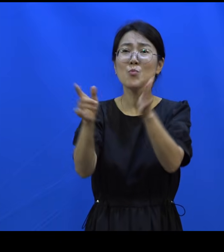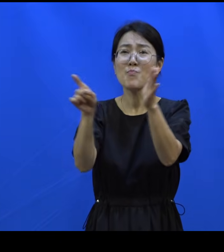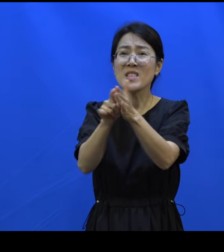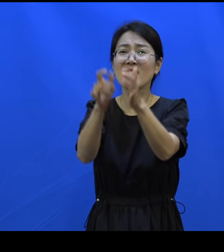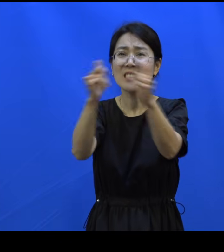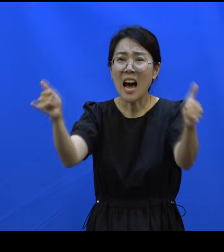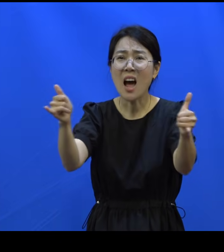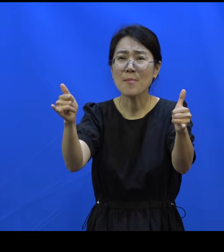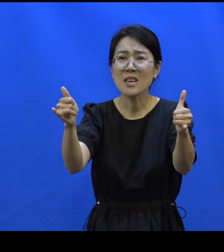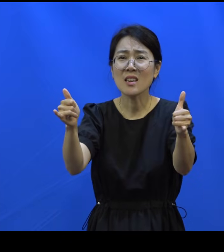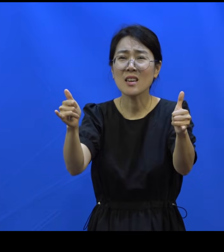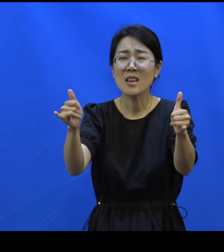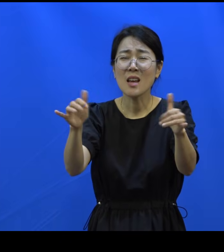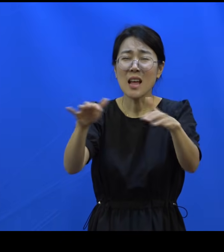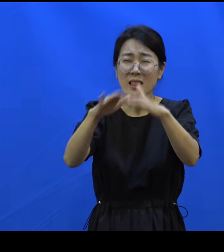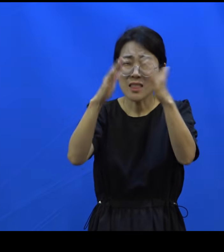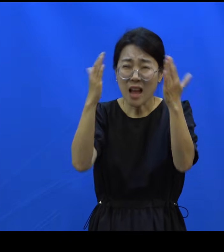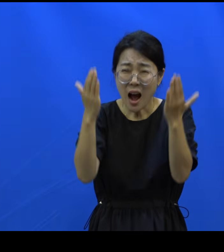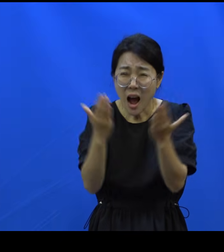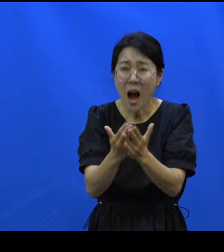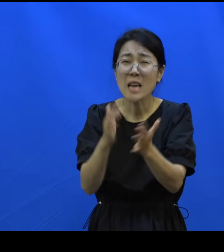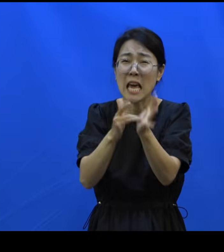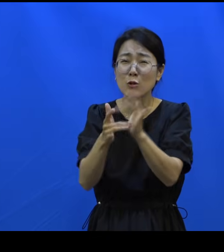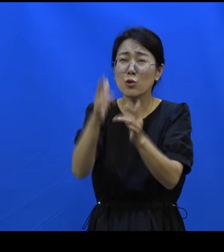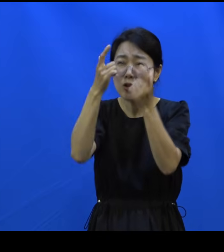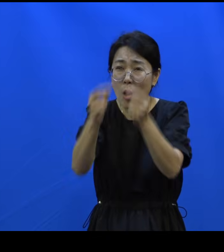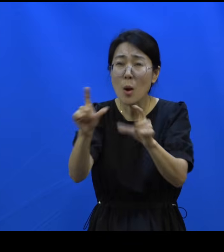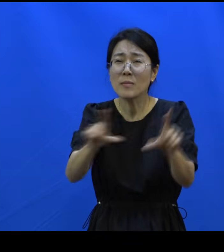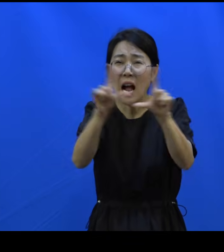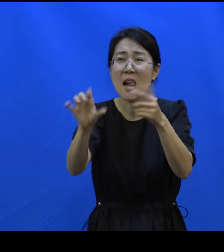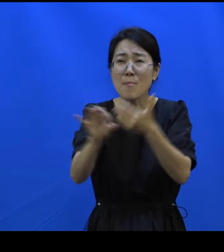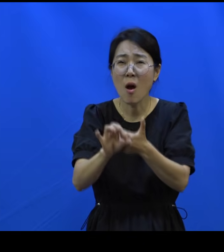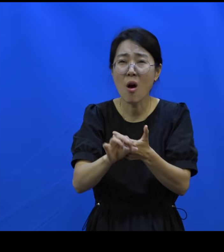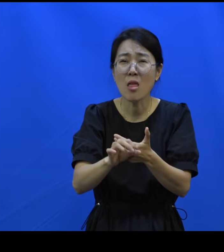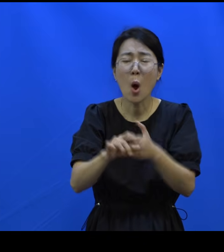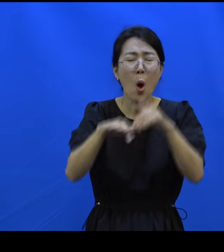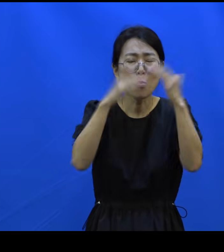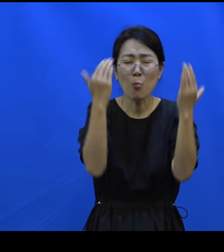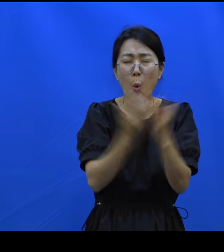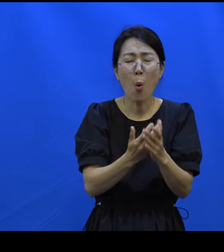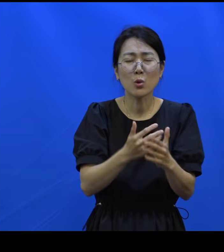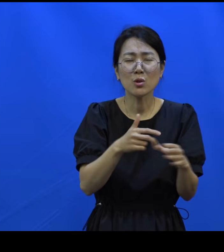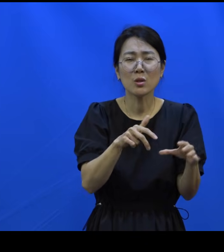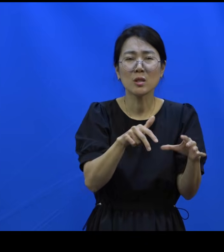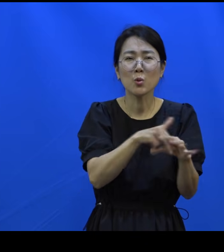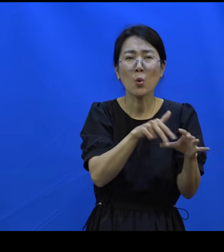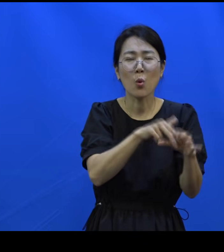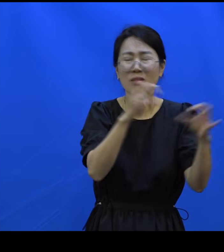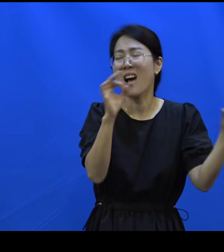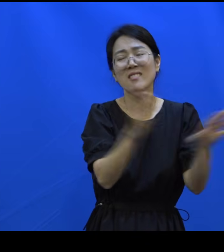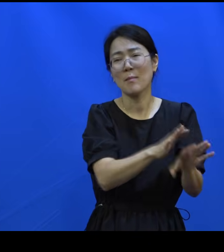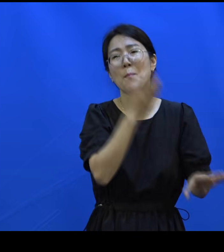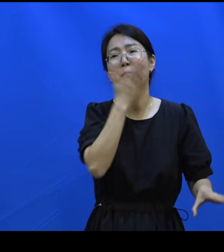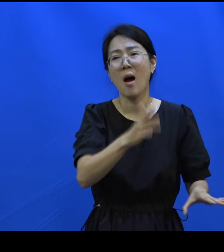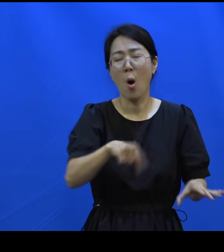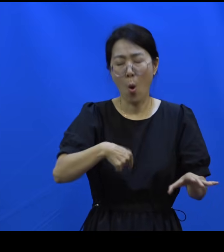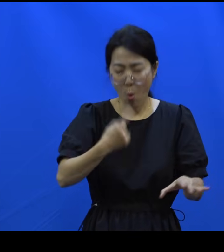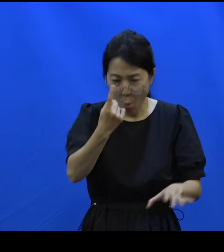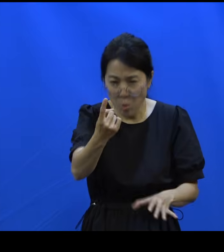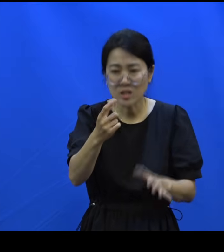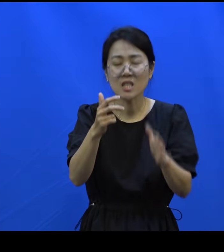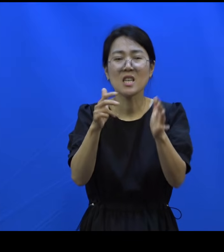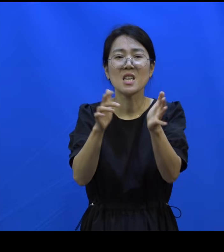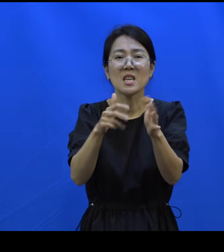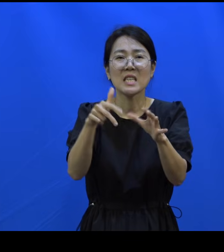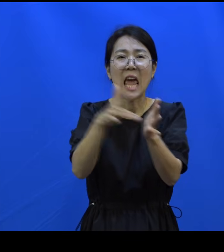성도 여러분, 복음은 우리의 삶을 바꿉니다. 하나님을 만나면 사람이 달라집니다. 하나님의 사랑을, 하나님의 십자가를